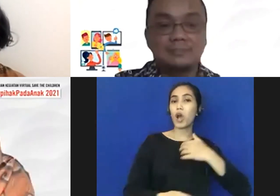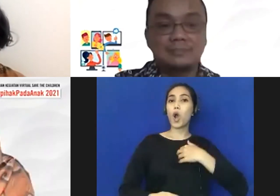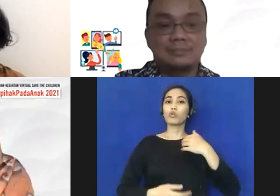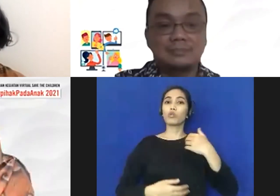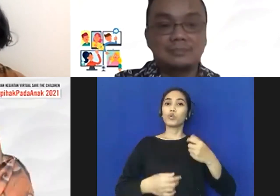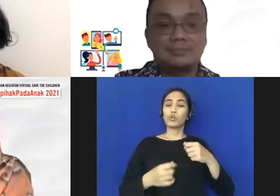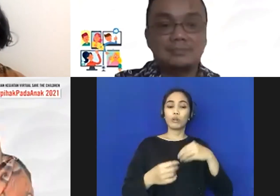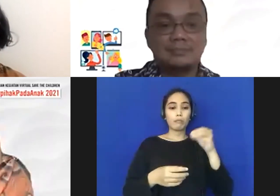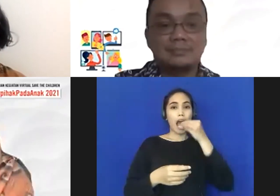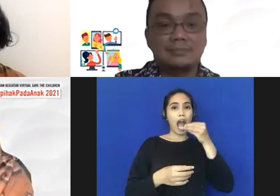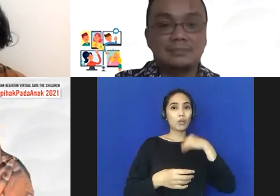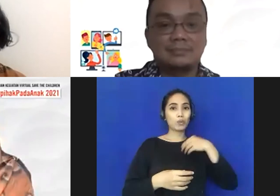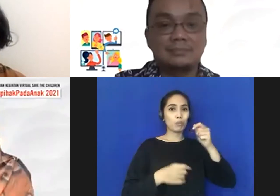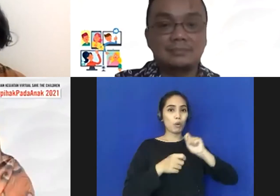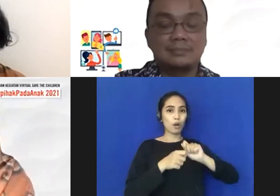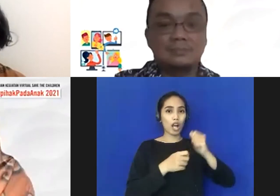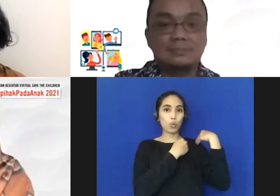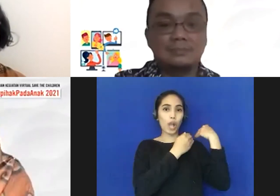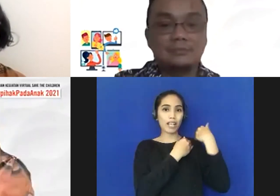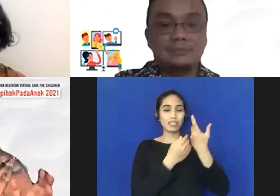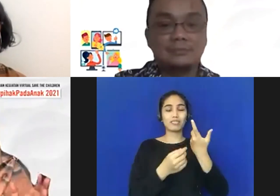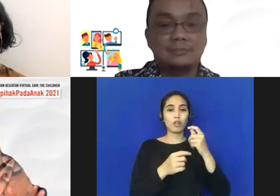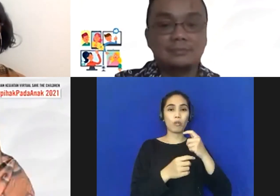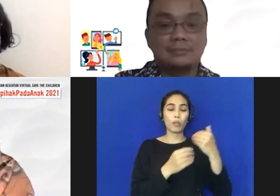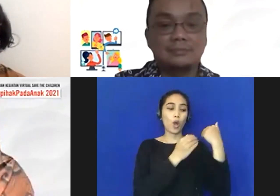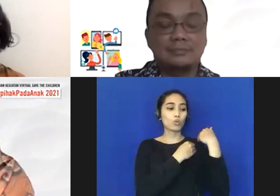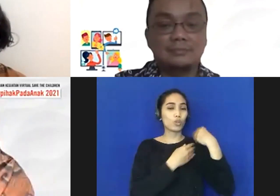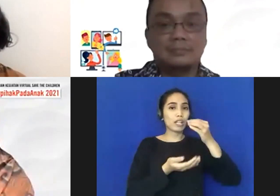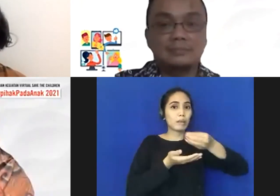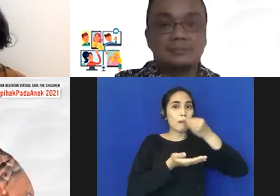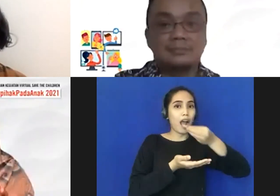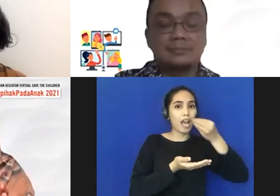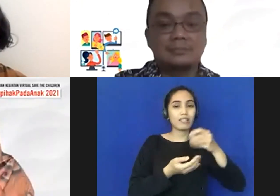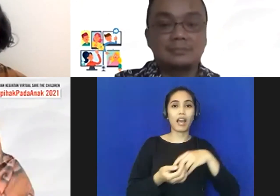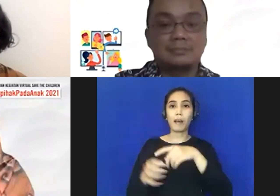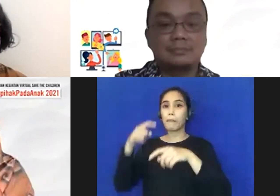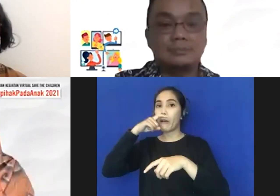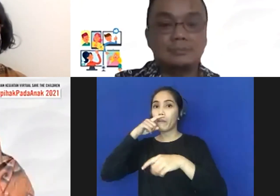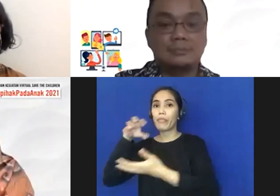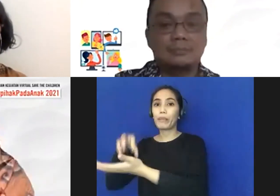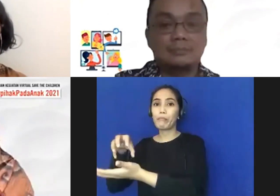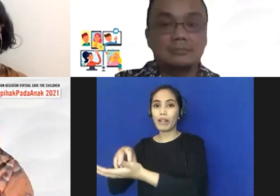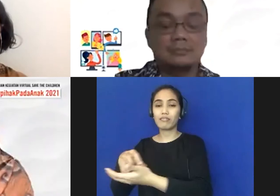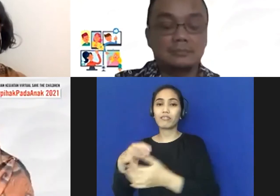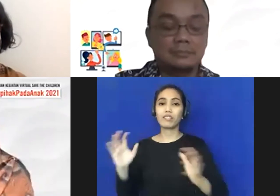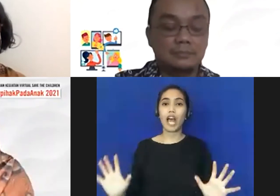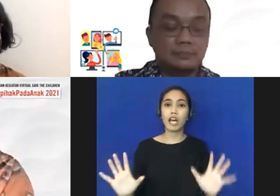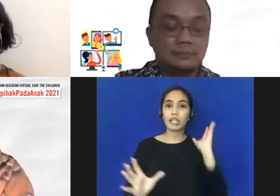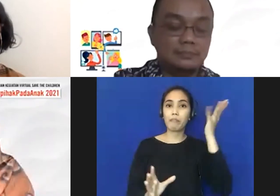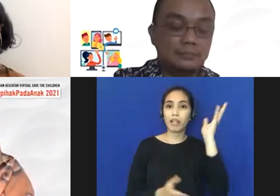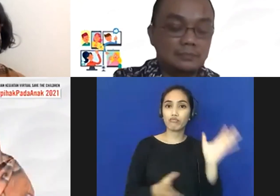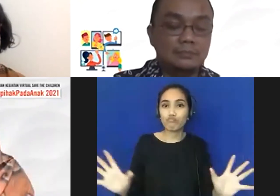snack sama minuman gitu ya. Bapak yang nyiapin tempat, terus mereka rapat nih, ini kita mau